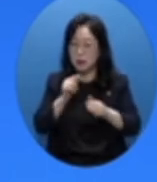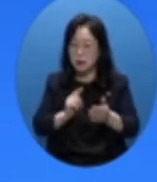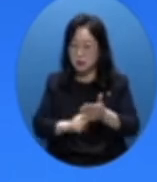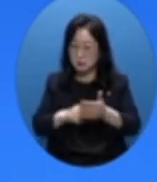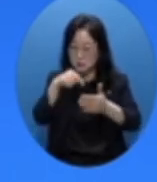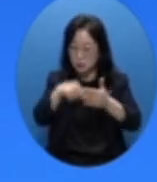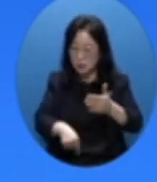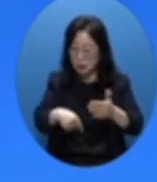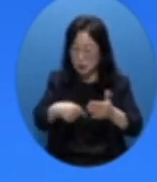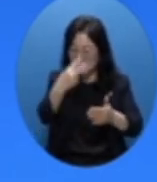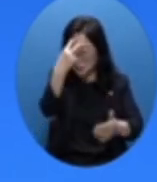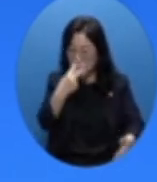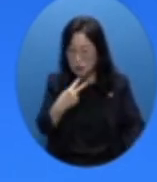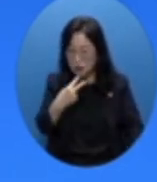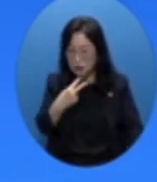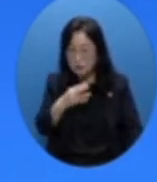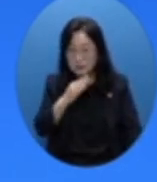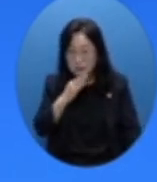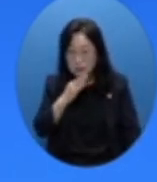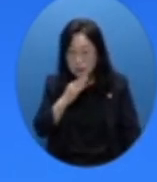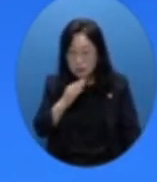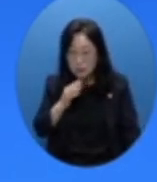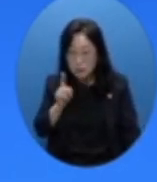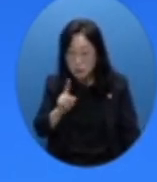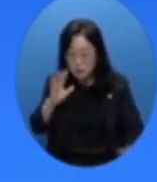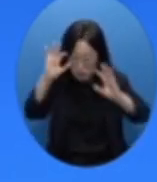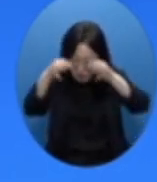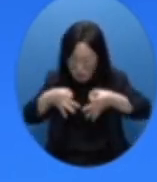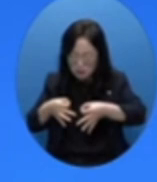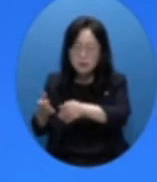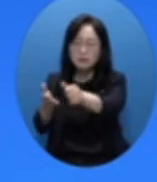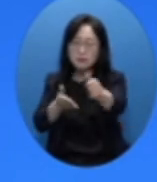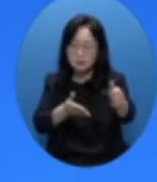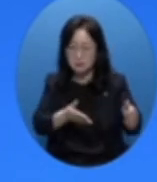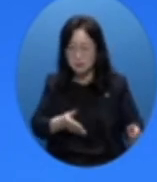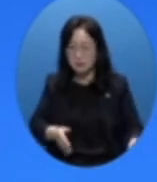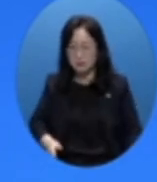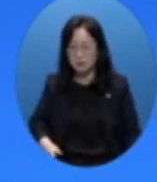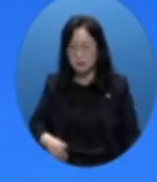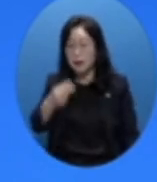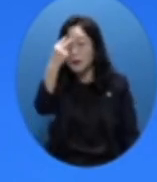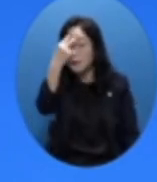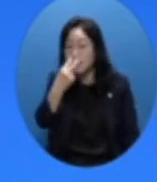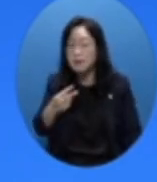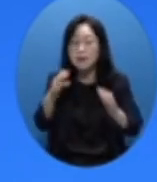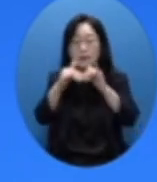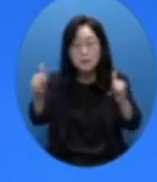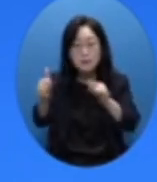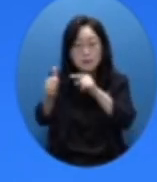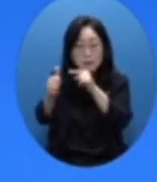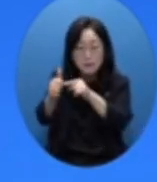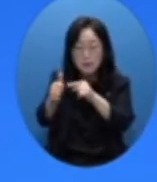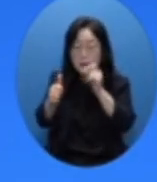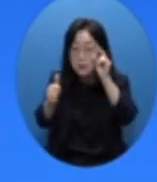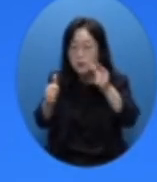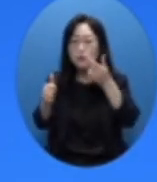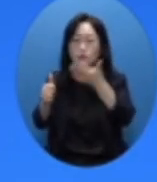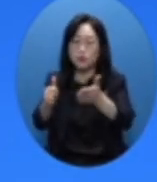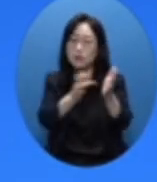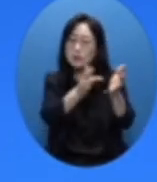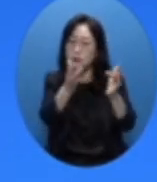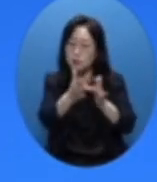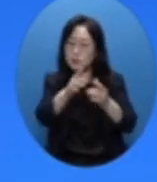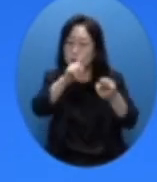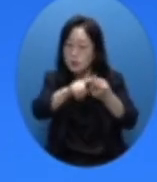있지 않은지 우리 자신을 돌아봐야 합니다 맹인의 눈을 뜨게 한 예수님을 이해하지